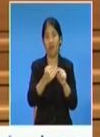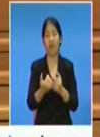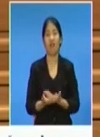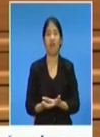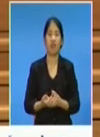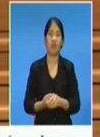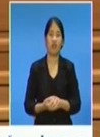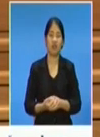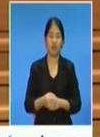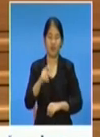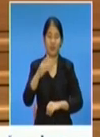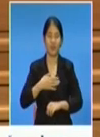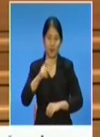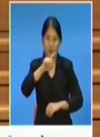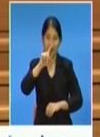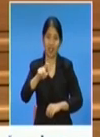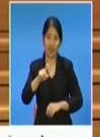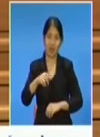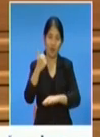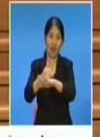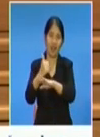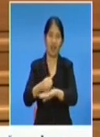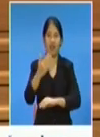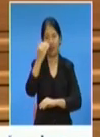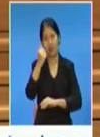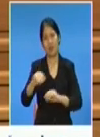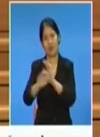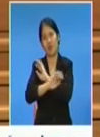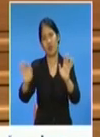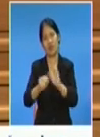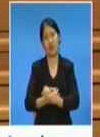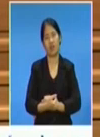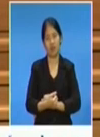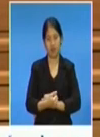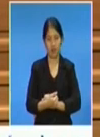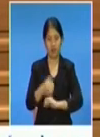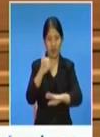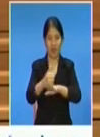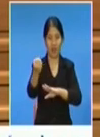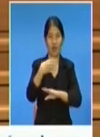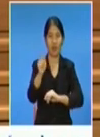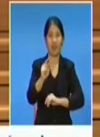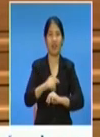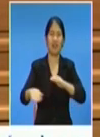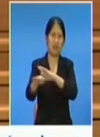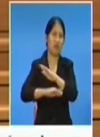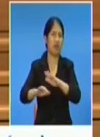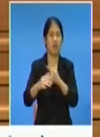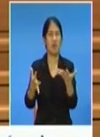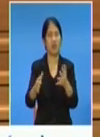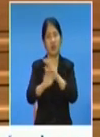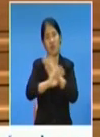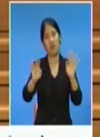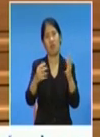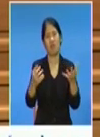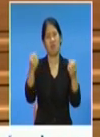ไม่มีหลักฐานที่จะบอกว่าเขาทุจริตเลยยกเลิกไม่ได้ผมกลืนน้ำลายไม่ลงครับ